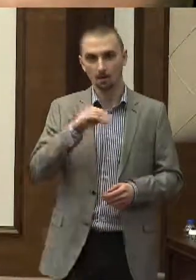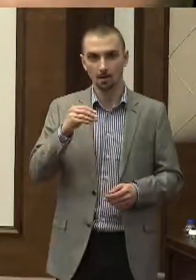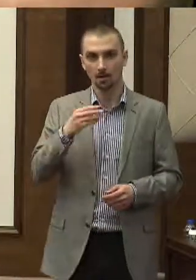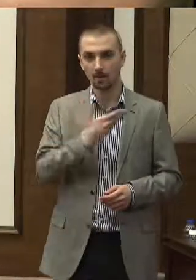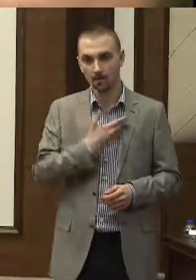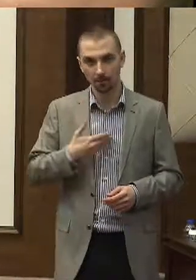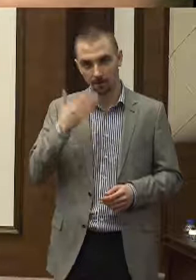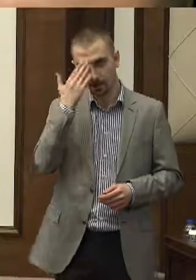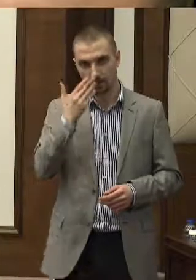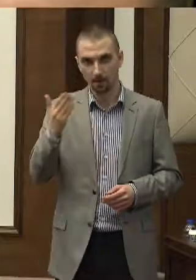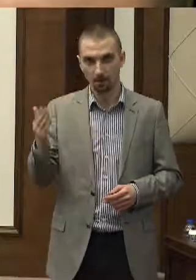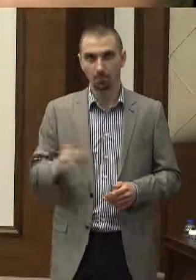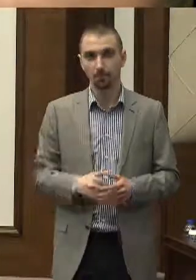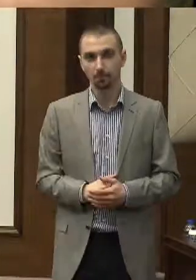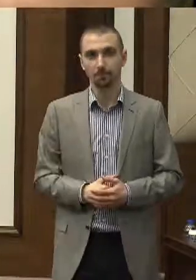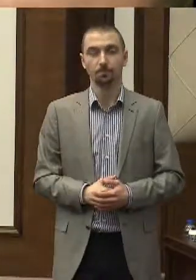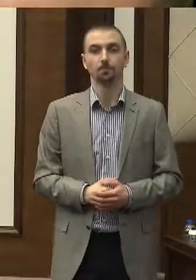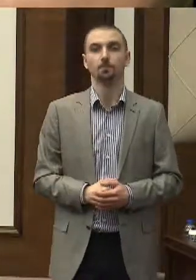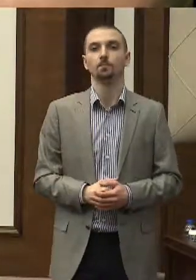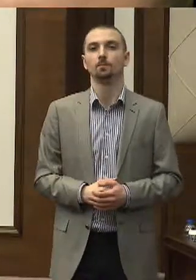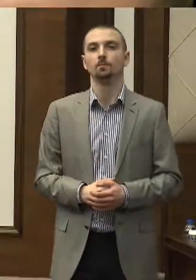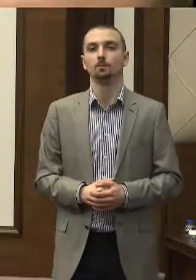ve saygıyla selamlıyorum.